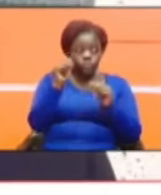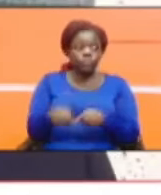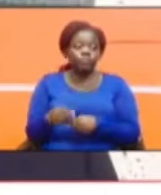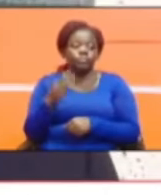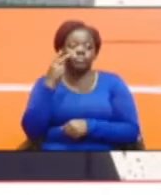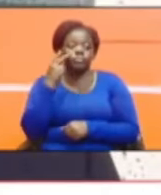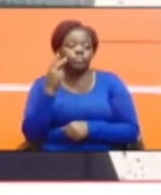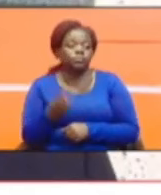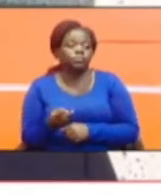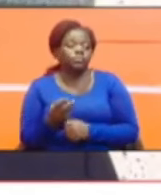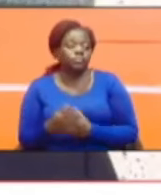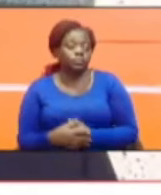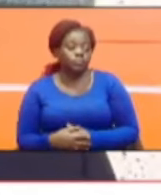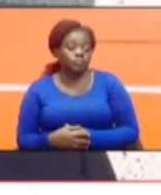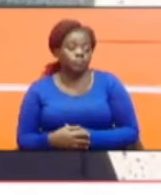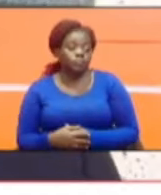okutunulamu.